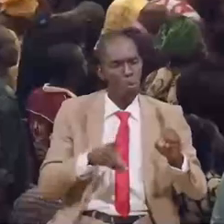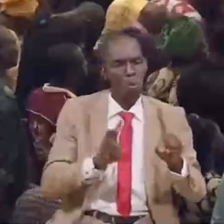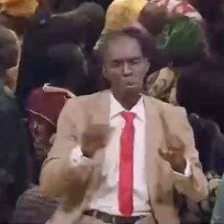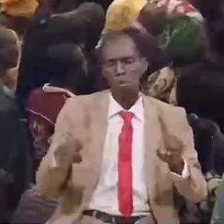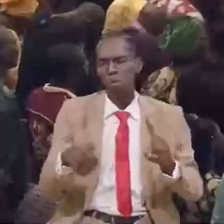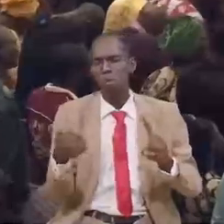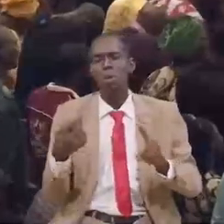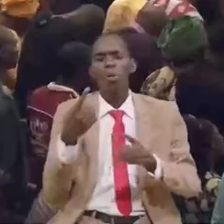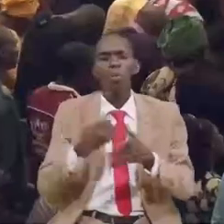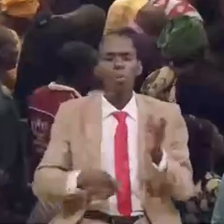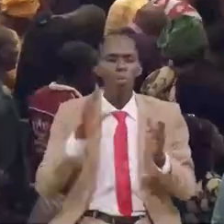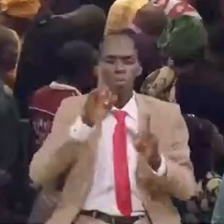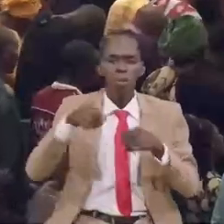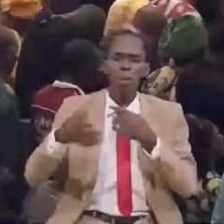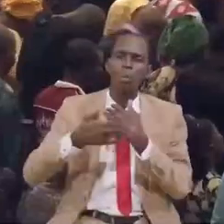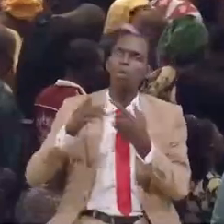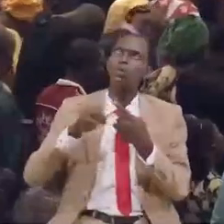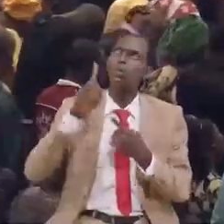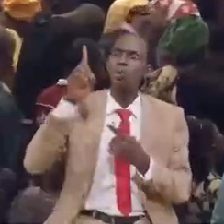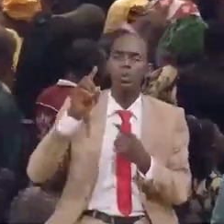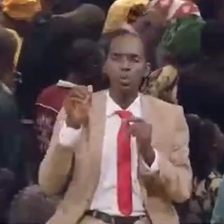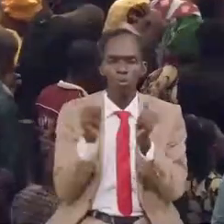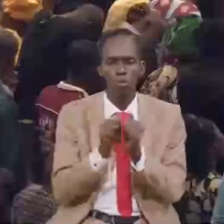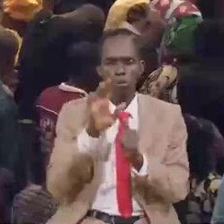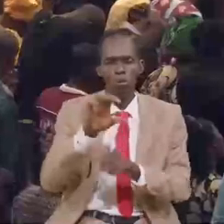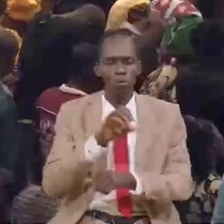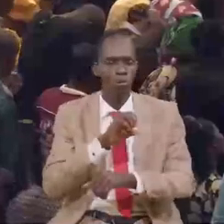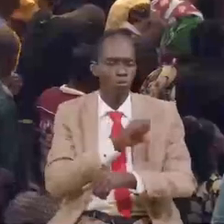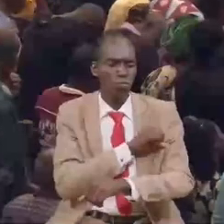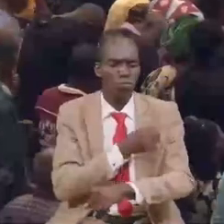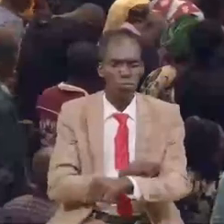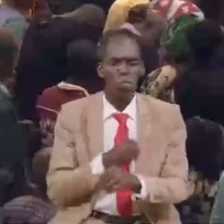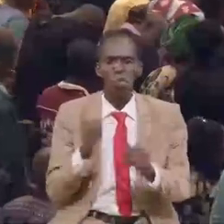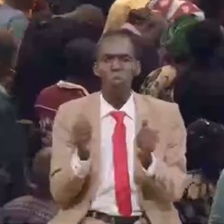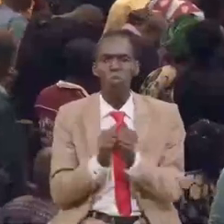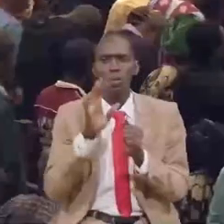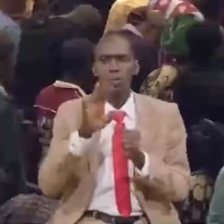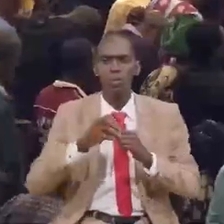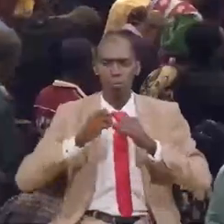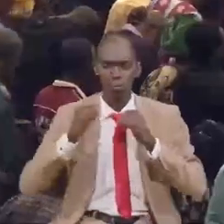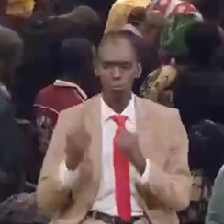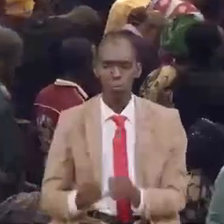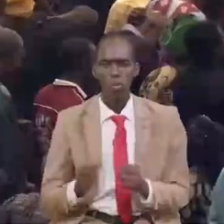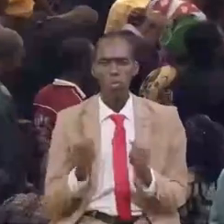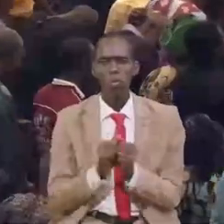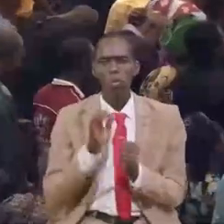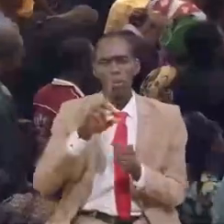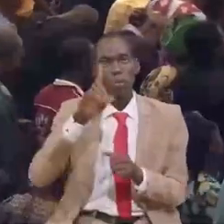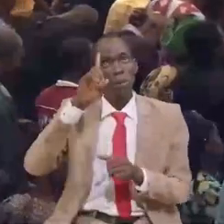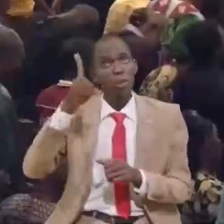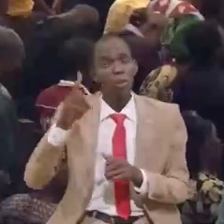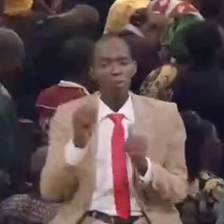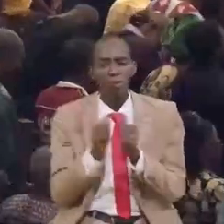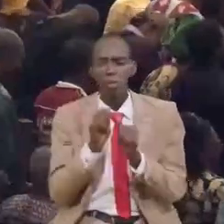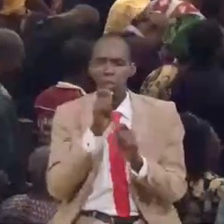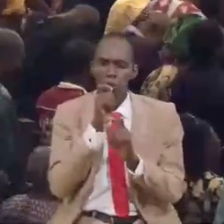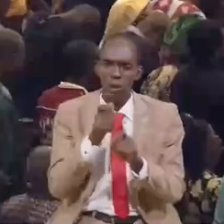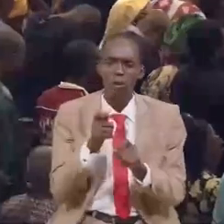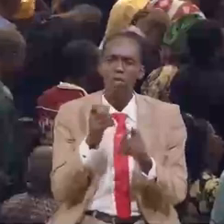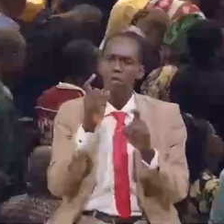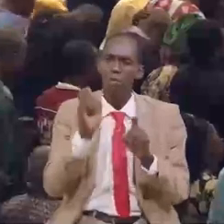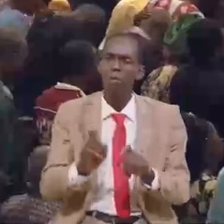N'allez-vous pas donner votre force, vos biens, vos talents, tout ce que vous avez, et redonnez cela au Seigneur